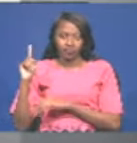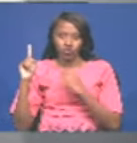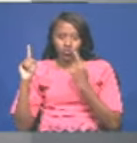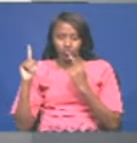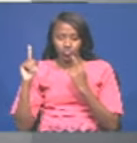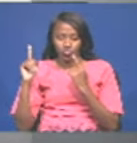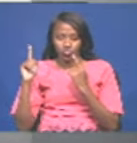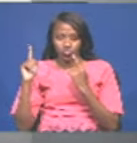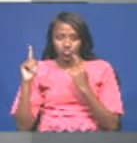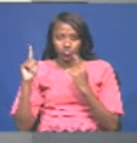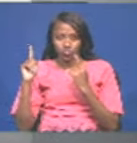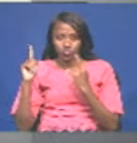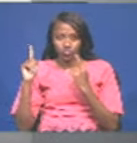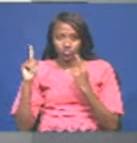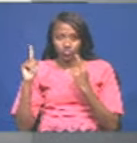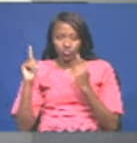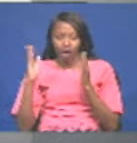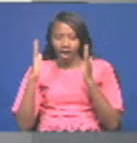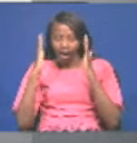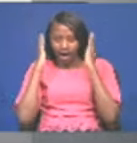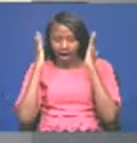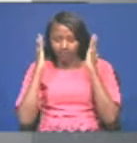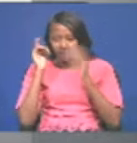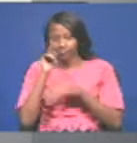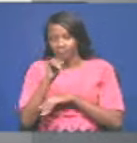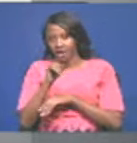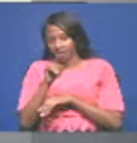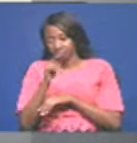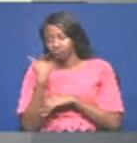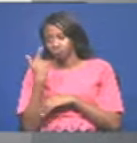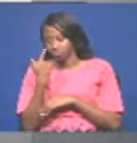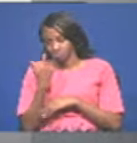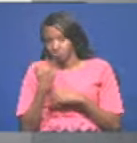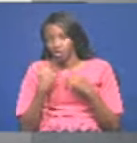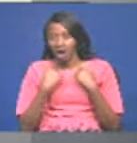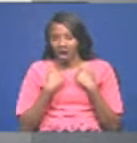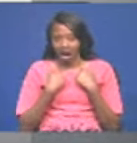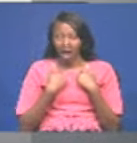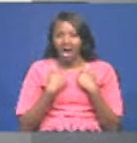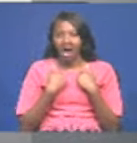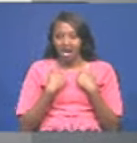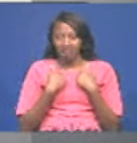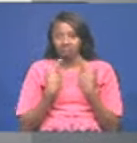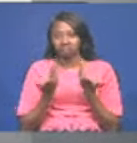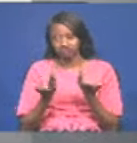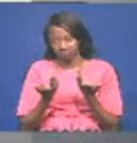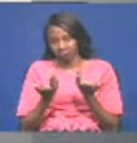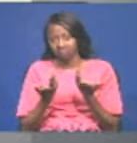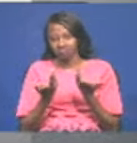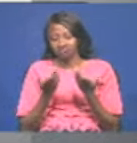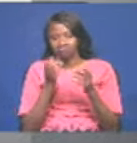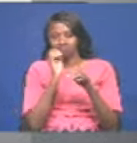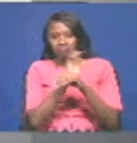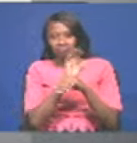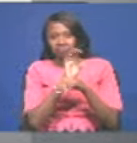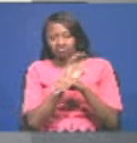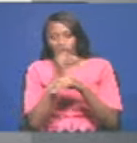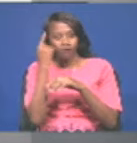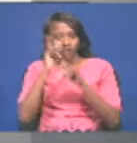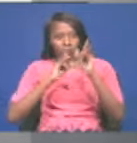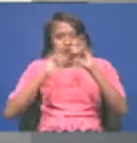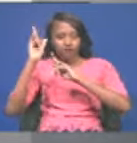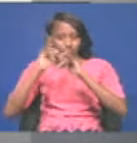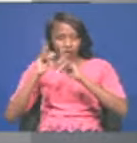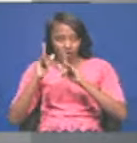waziri ambaye ni Alfred Mutua, atakuwa ni waziri wa mashauri ya kigeni, ambapo hapo awali alikuwa na